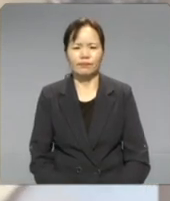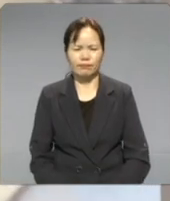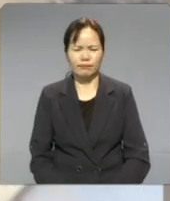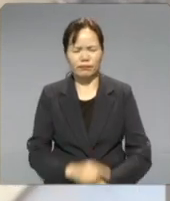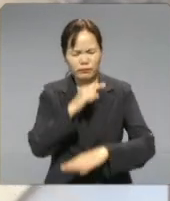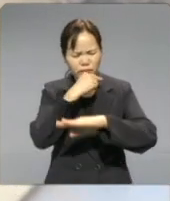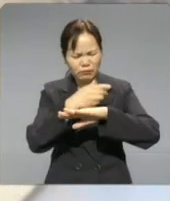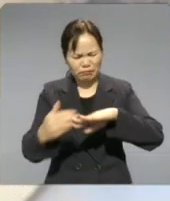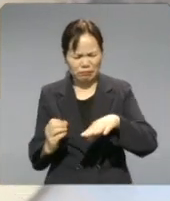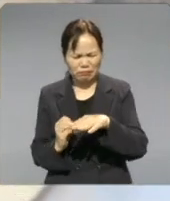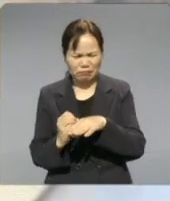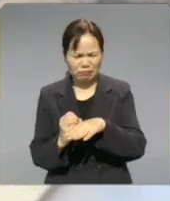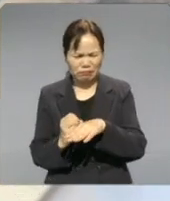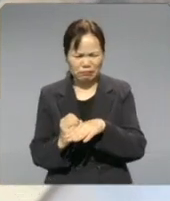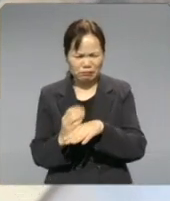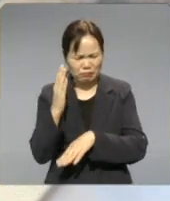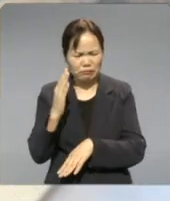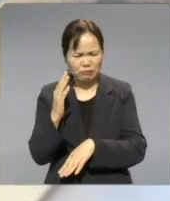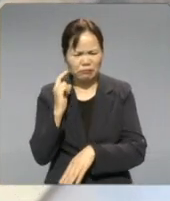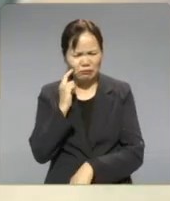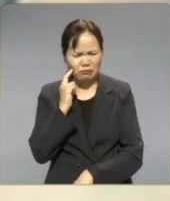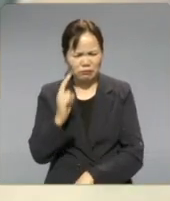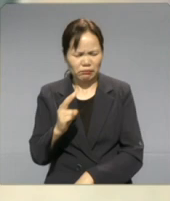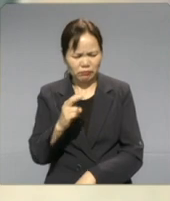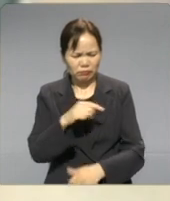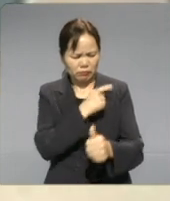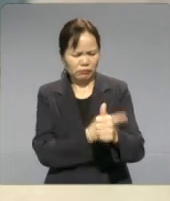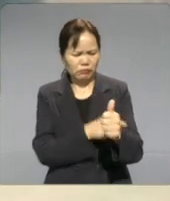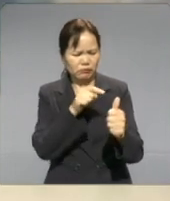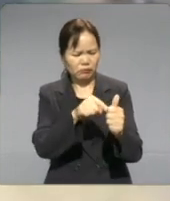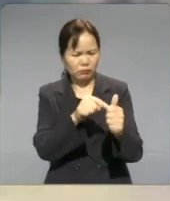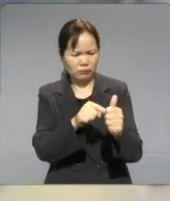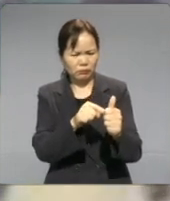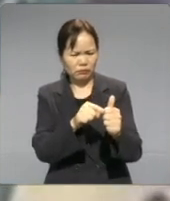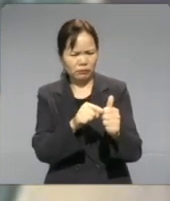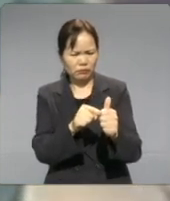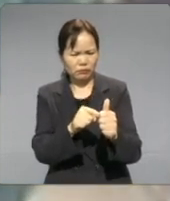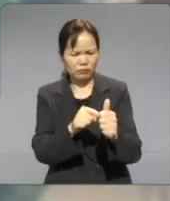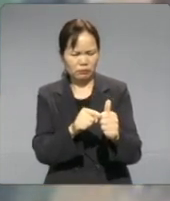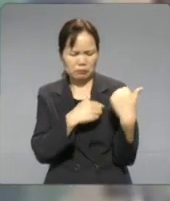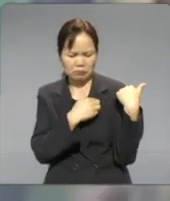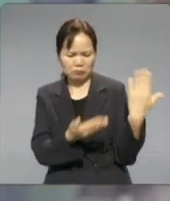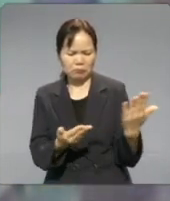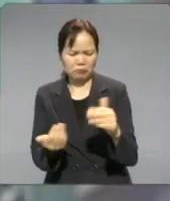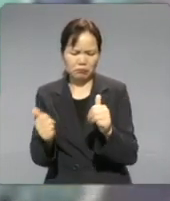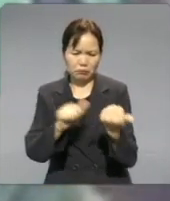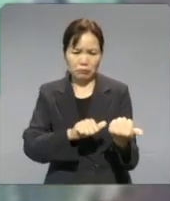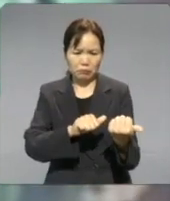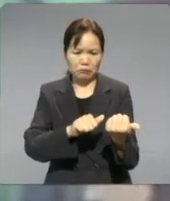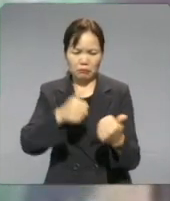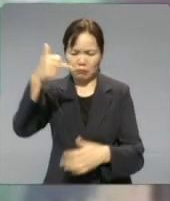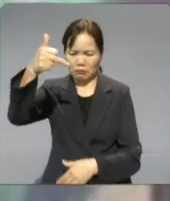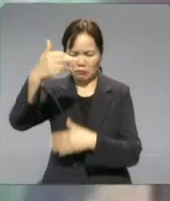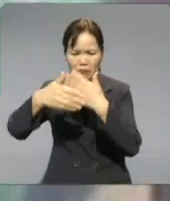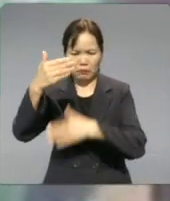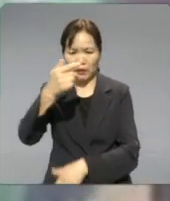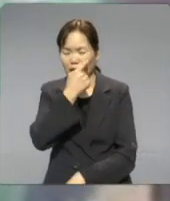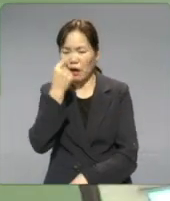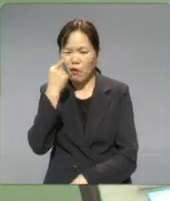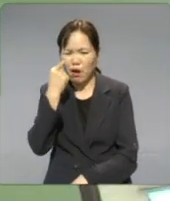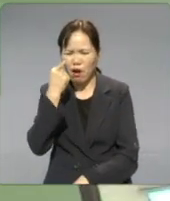과다 출혈이 발생한 건대의 씨를 의사가 방치해 사망에 이르게 한 정황이 cctv로 확인되 공분을 일으킨